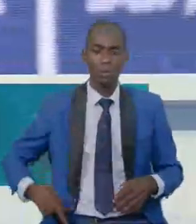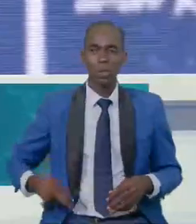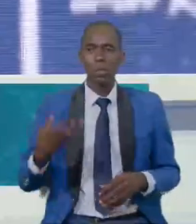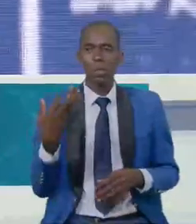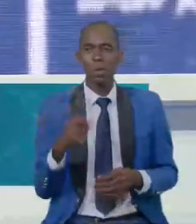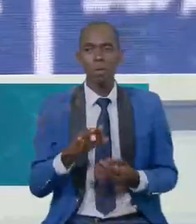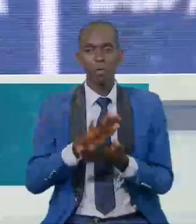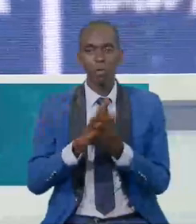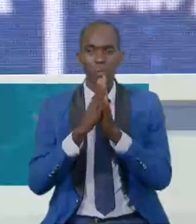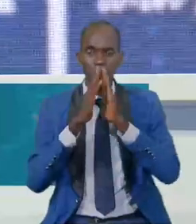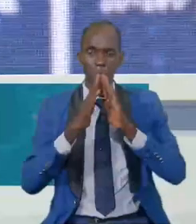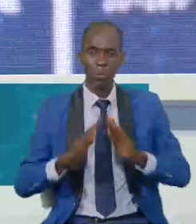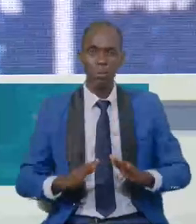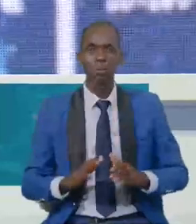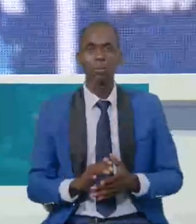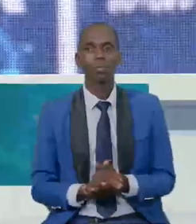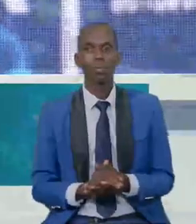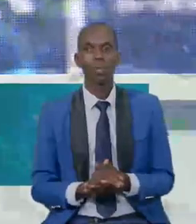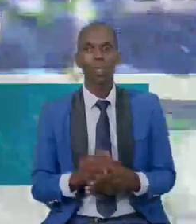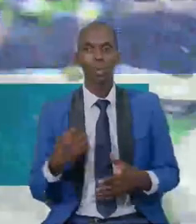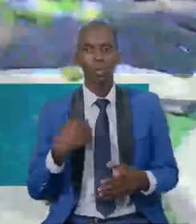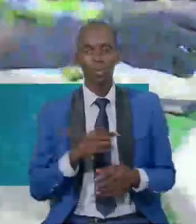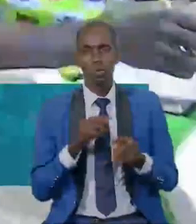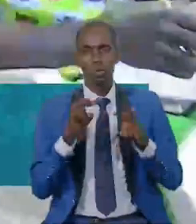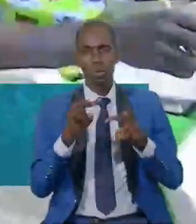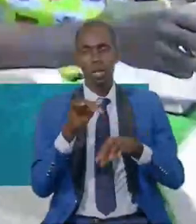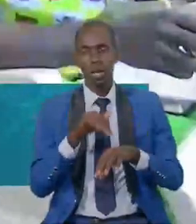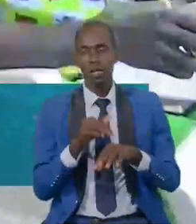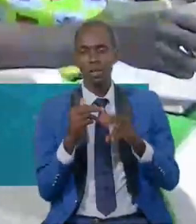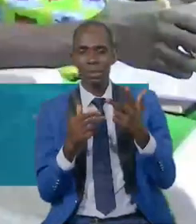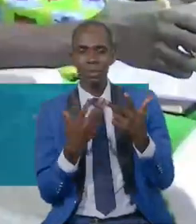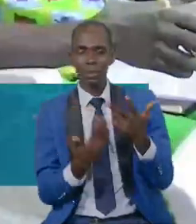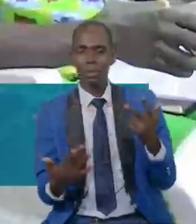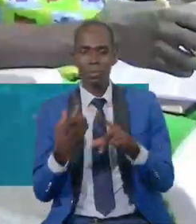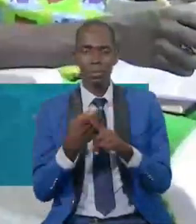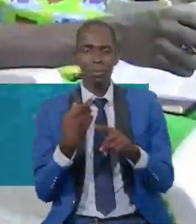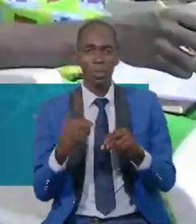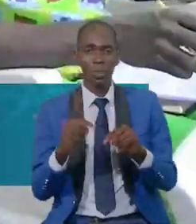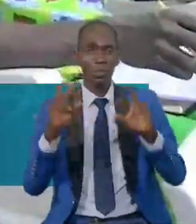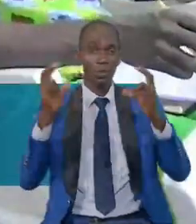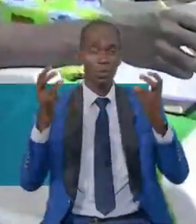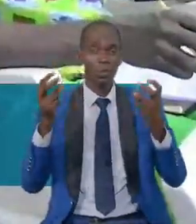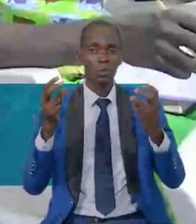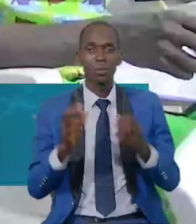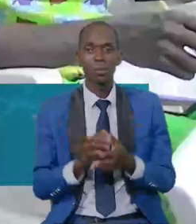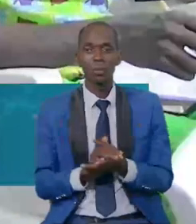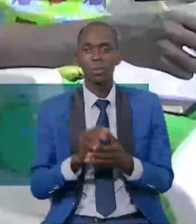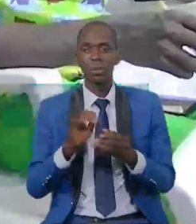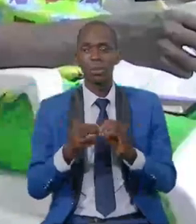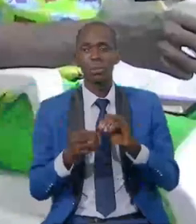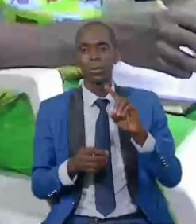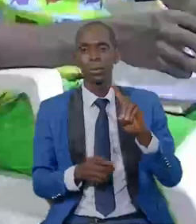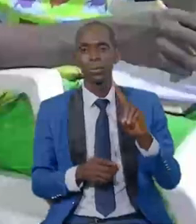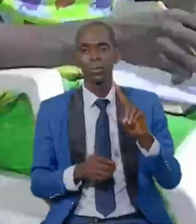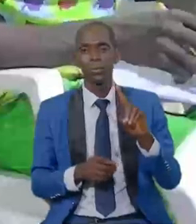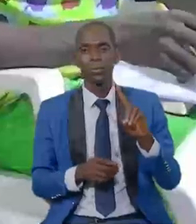prodiges par le prince de la paix. We're looking at three things here in the message. Nous allons voir trois points dans le message. One,